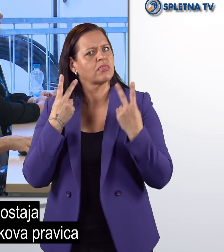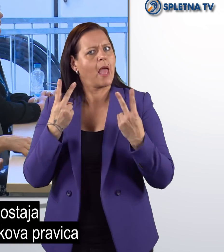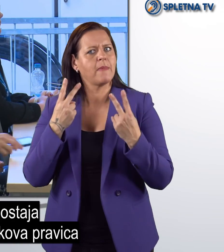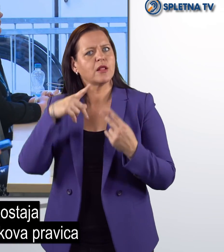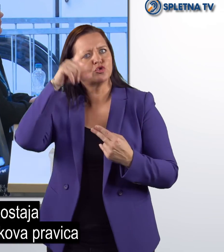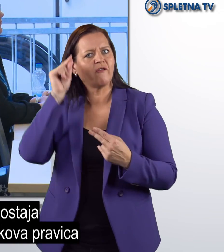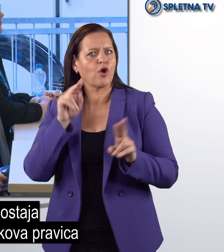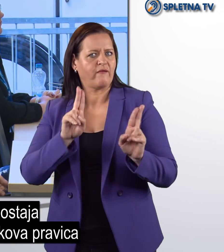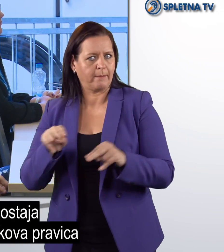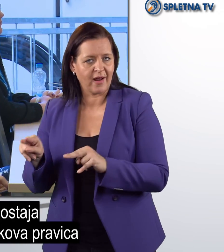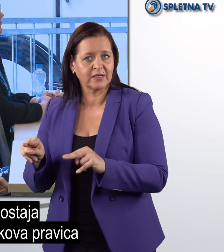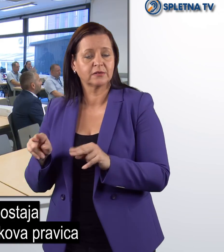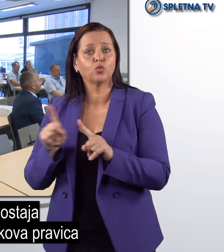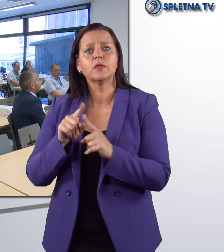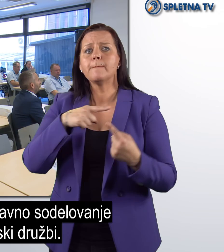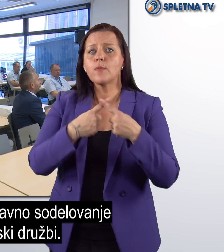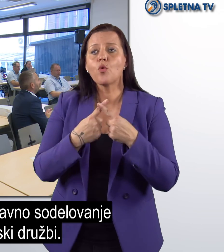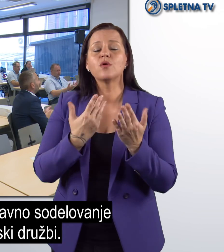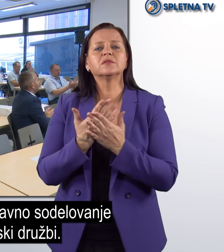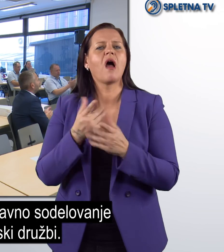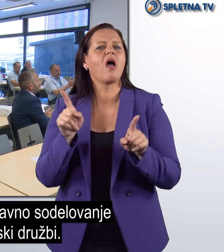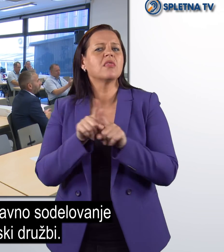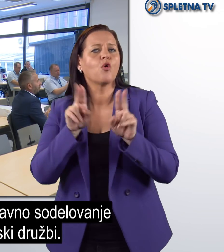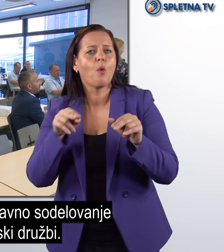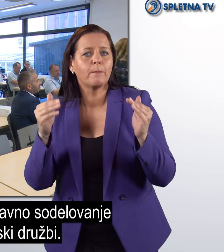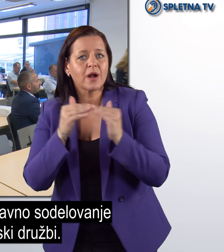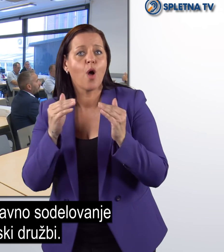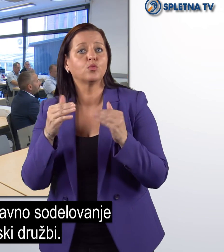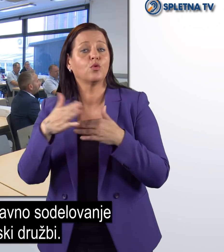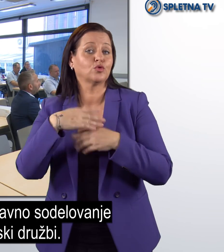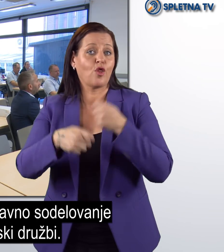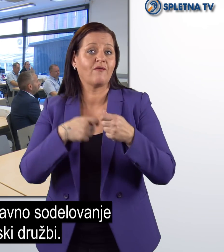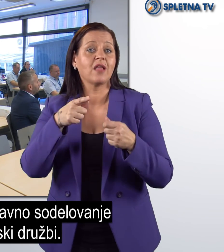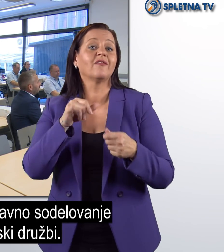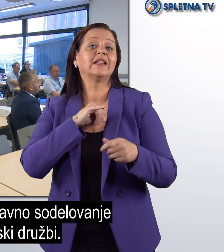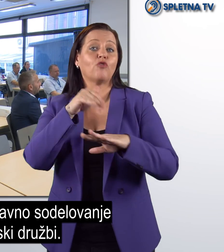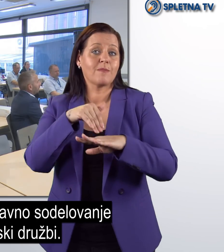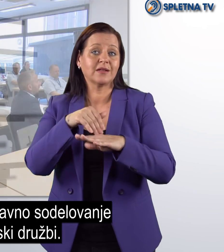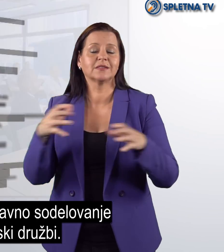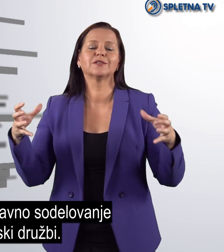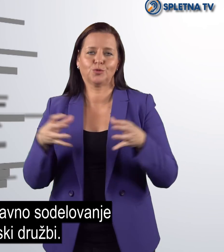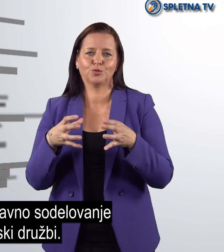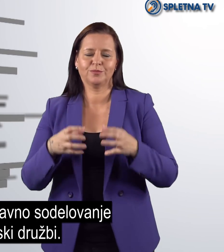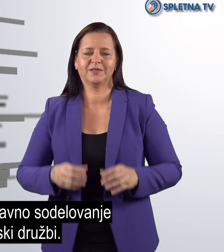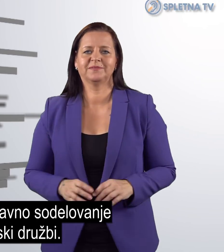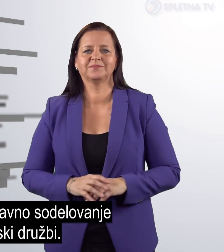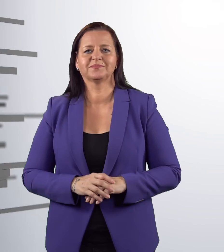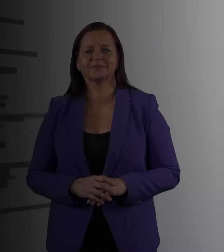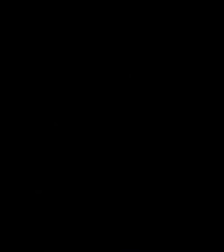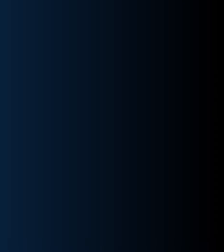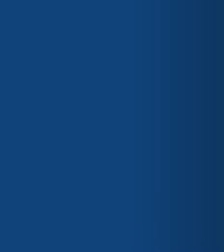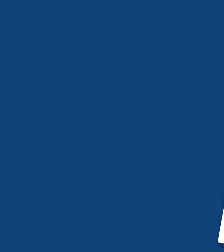temeljna človekova pravica in pogoj za enakopravno sodelovanje v informacijski družbi.